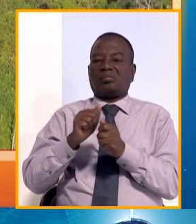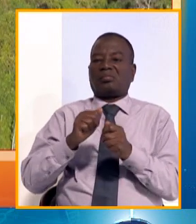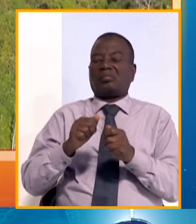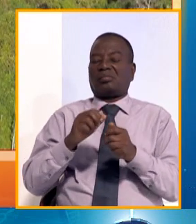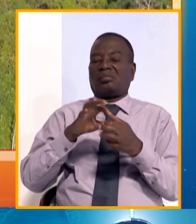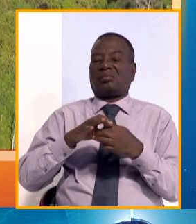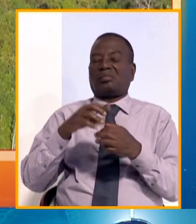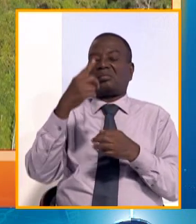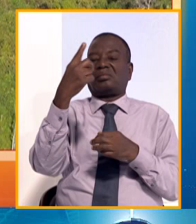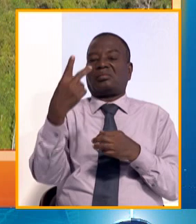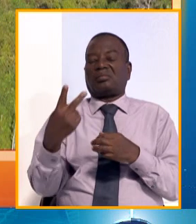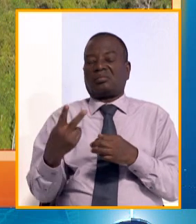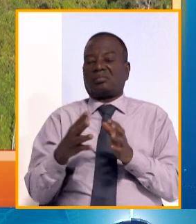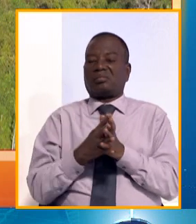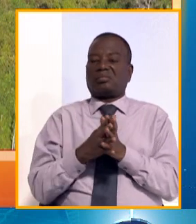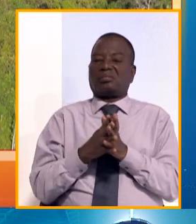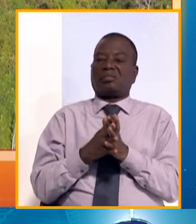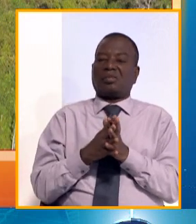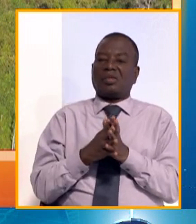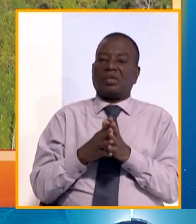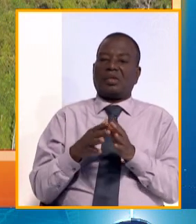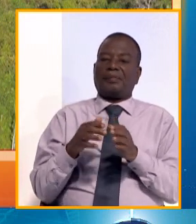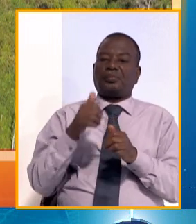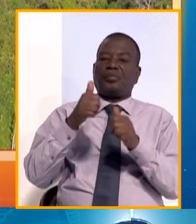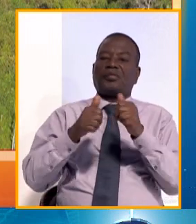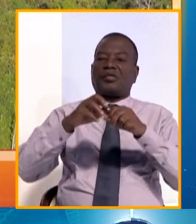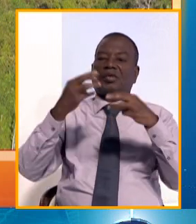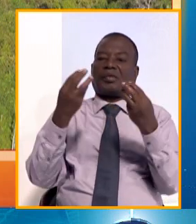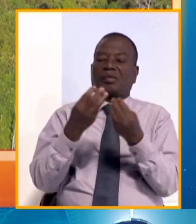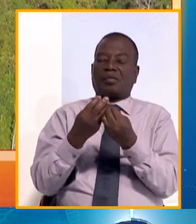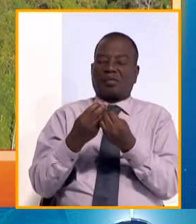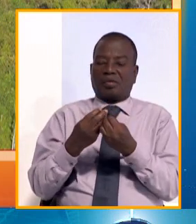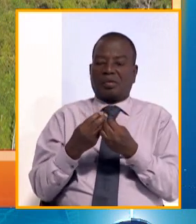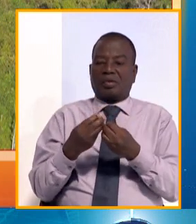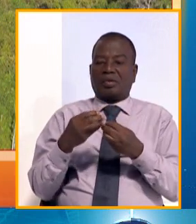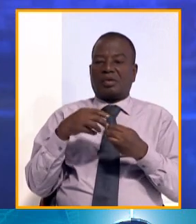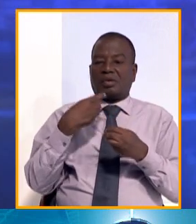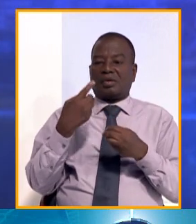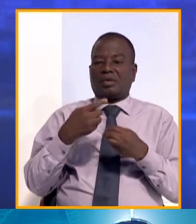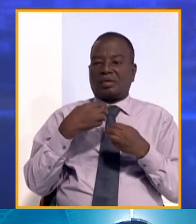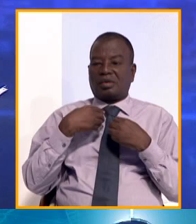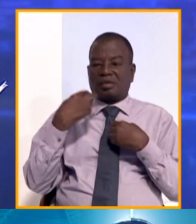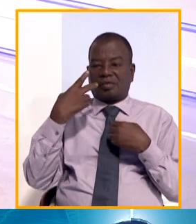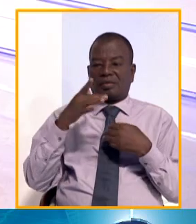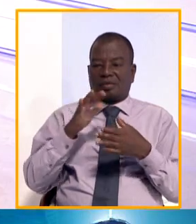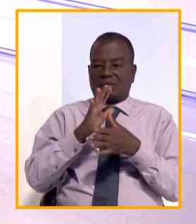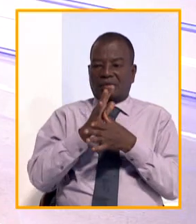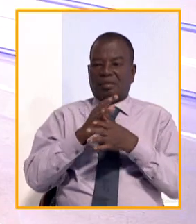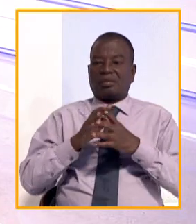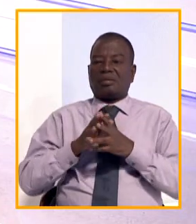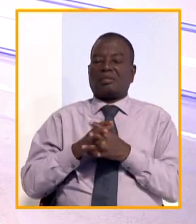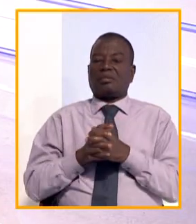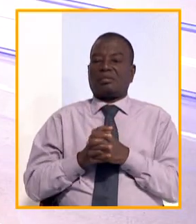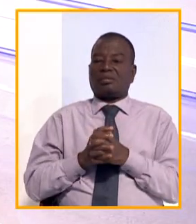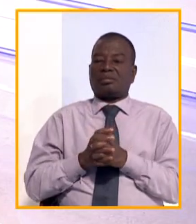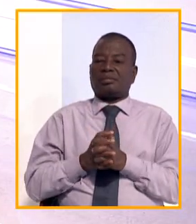d'information des parties prenantes sur le projet. Atelier auquel a pu assister Sam Conan, notre correspondant dans la région.